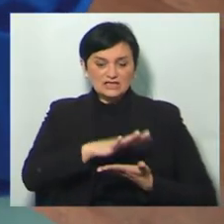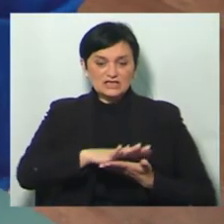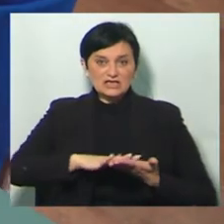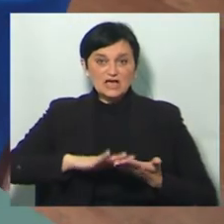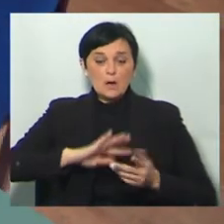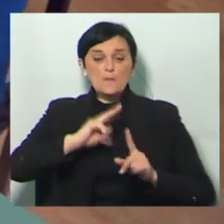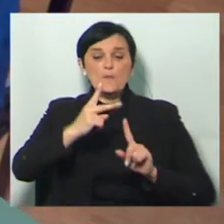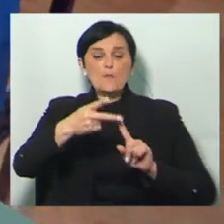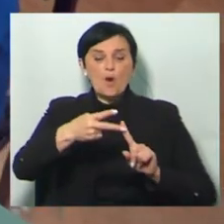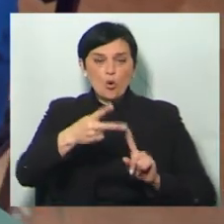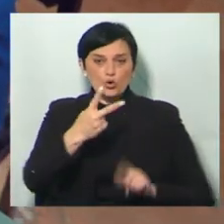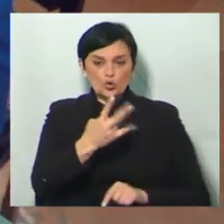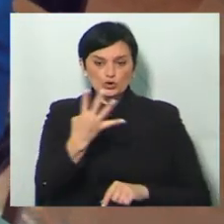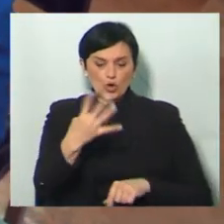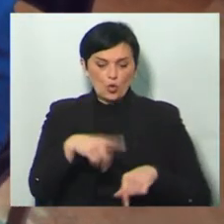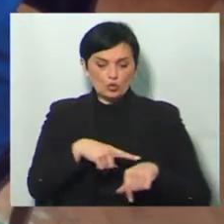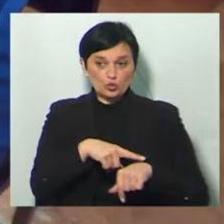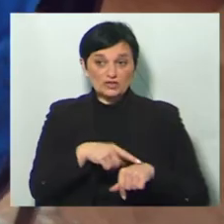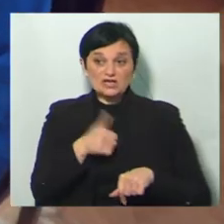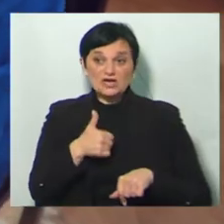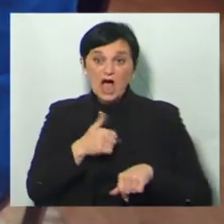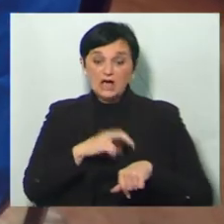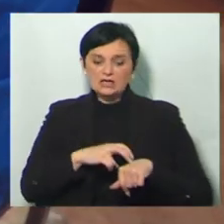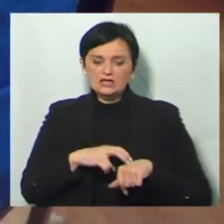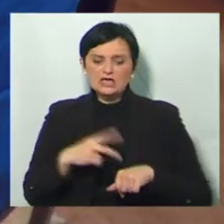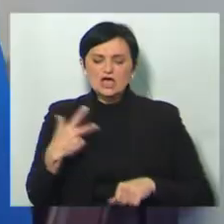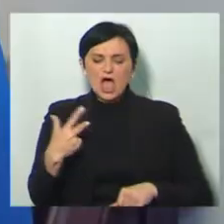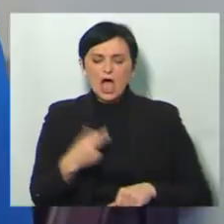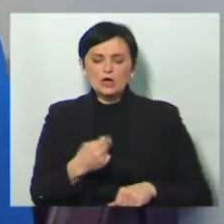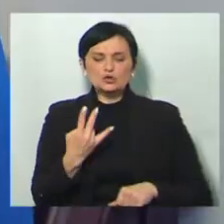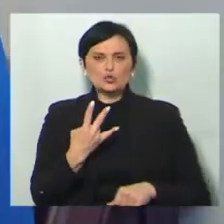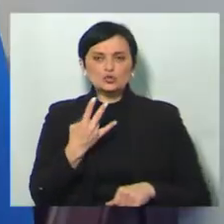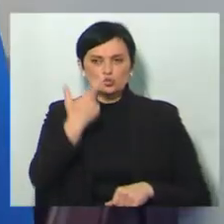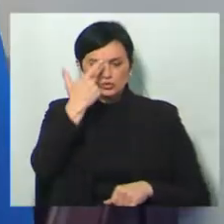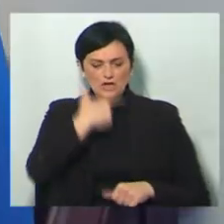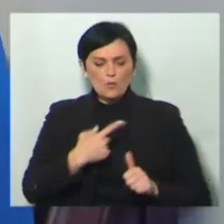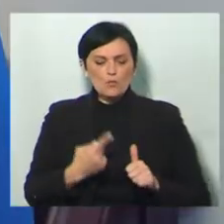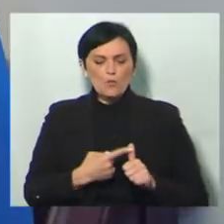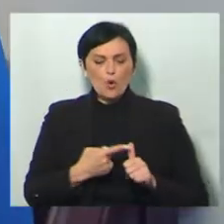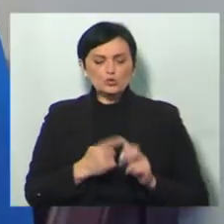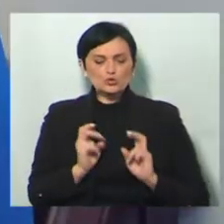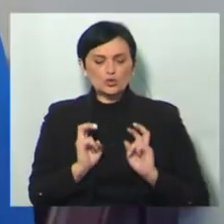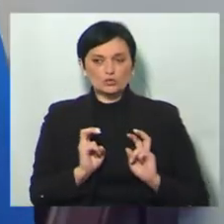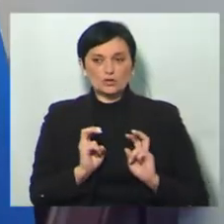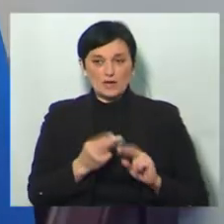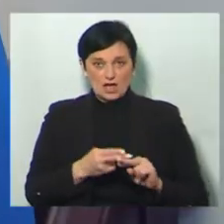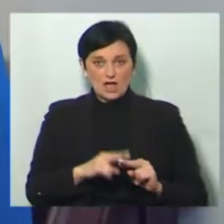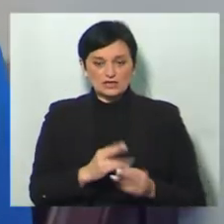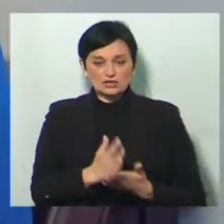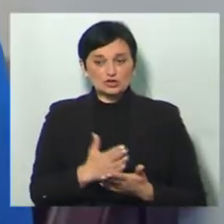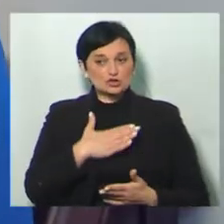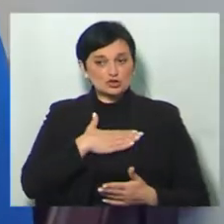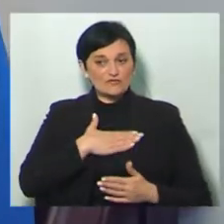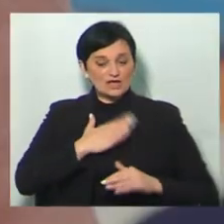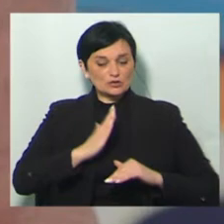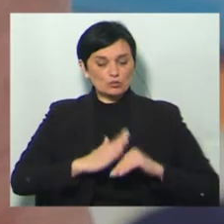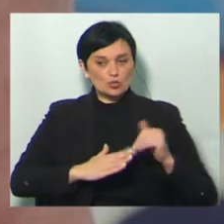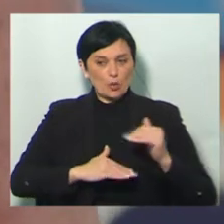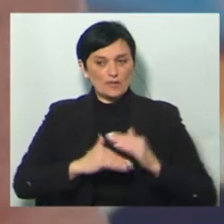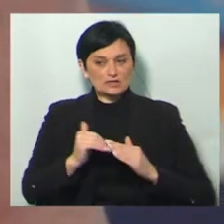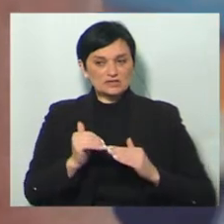მეორე 24 საათი. Კარგი ექთანი უნდა იყო მოწოდებით. Აი ესაა ჩვენი პროფესია.